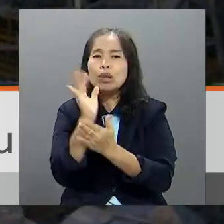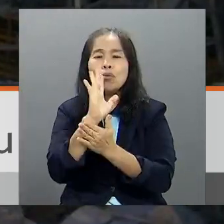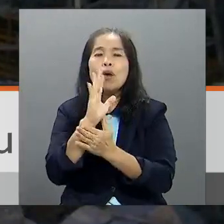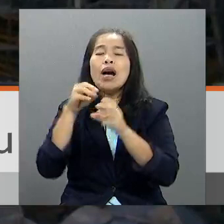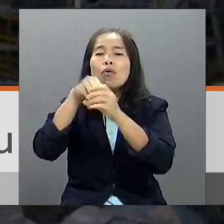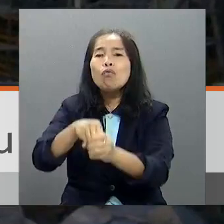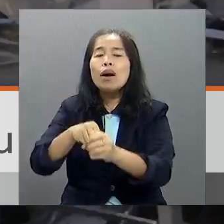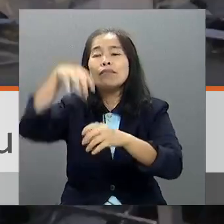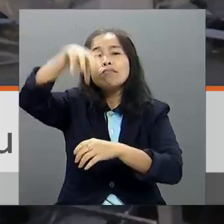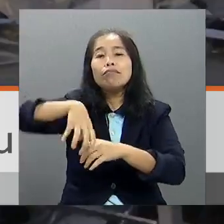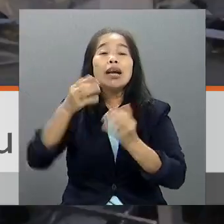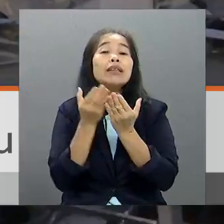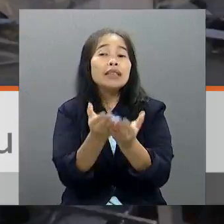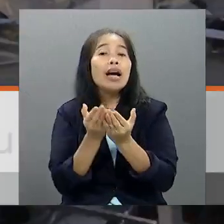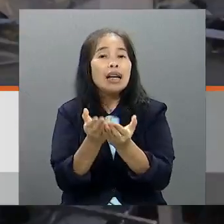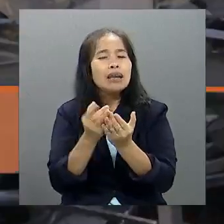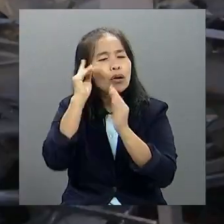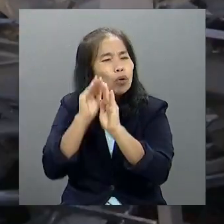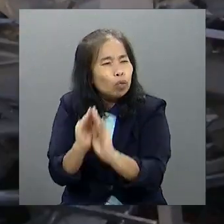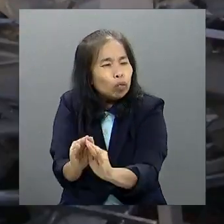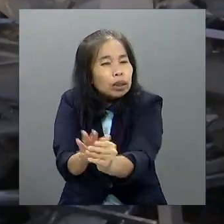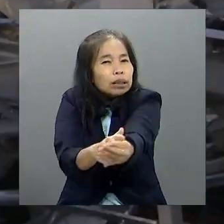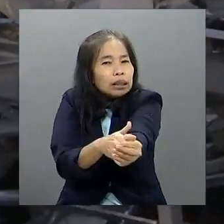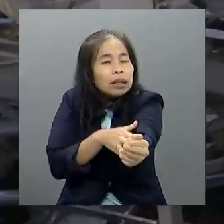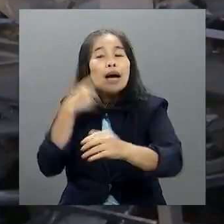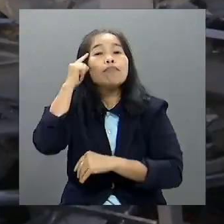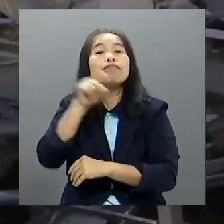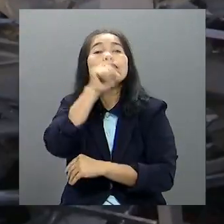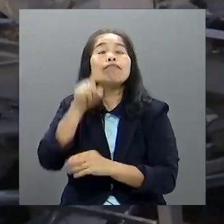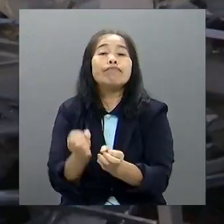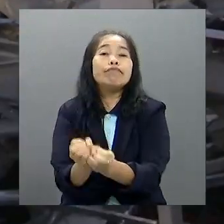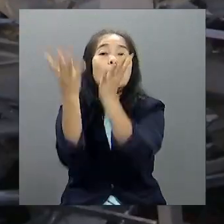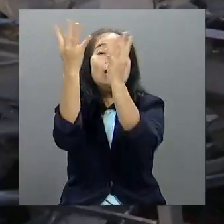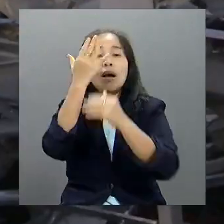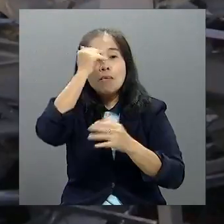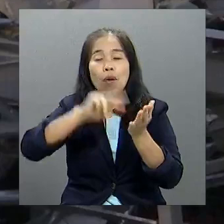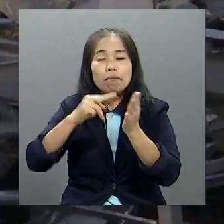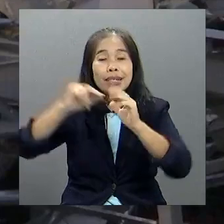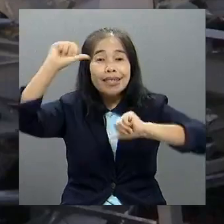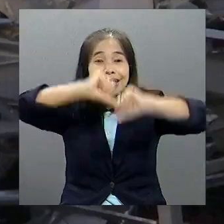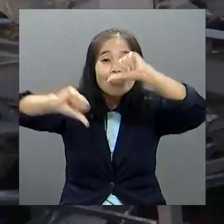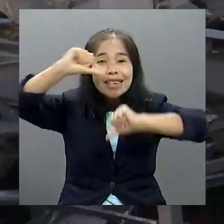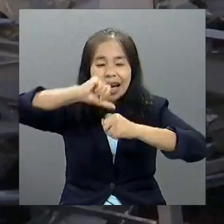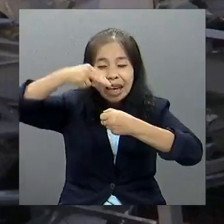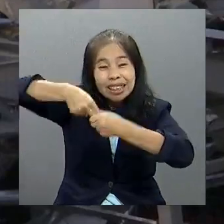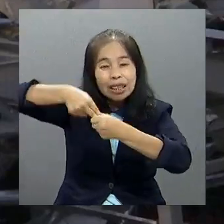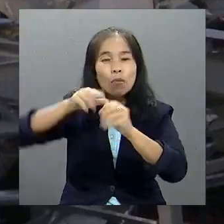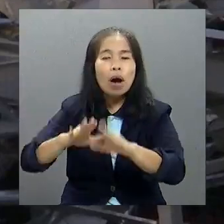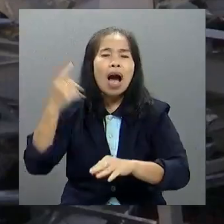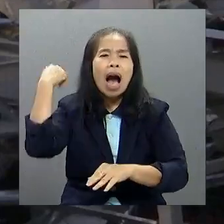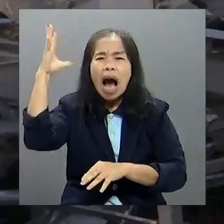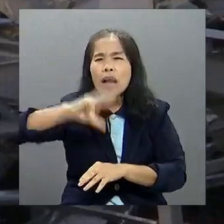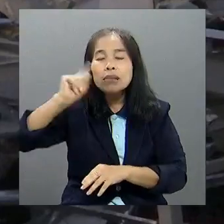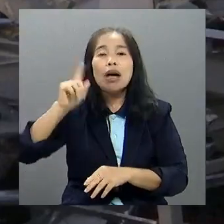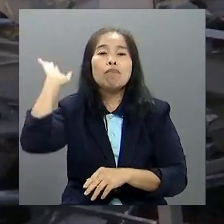เรือโดยเก็บมาถึง6ปีนะคะโดยแอมโมเนียไนเตรตดังกล่าวนั้นเป็นของกลางที่ยึดมาจากเรือสัญชาติมอลโดวา